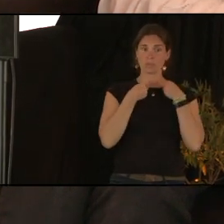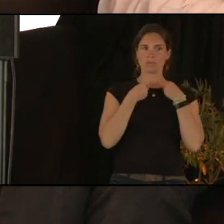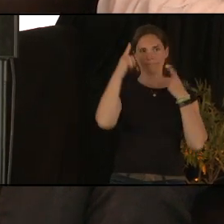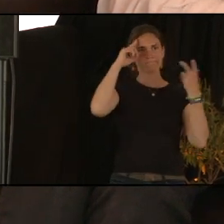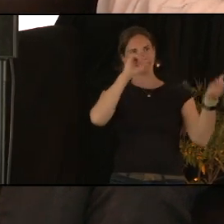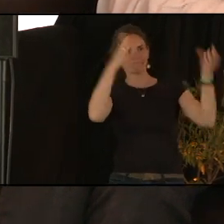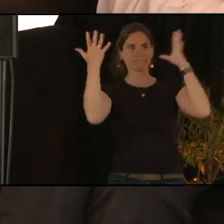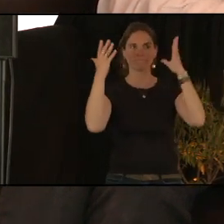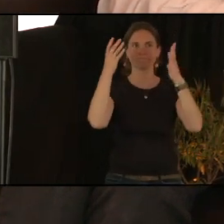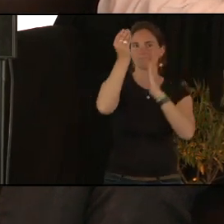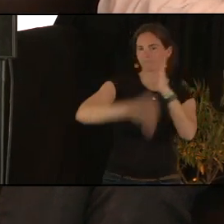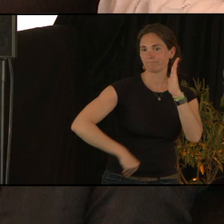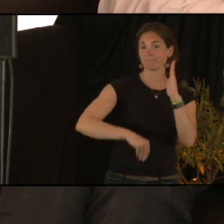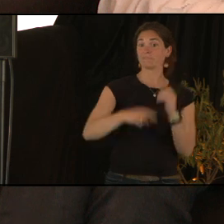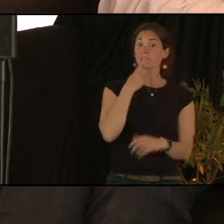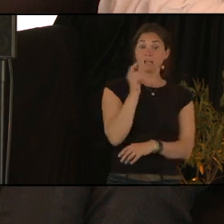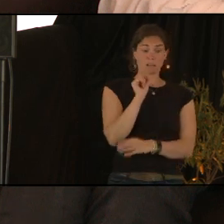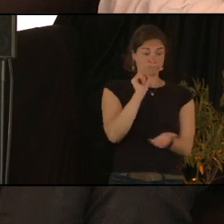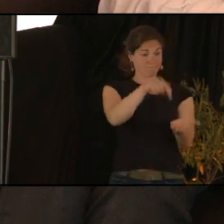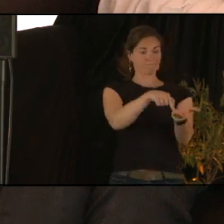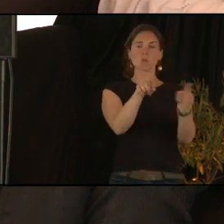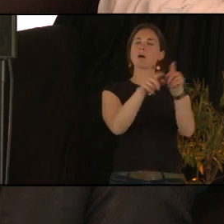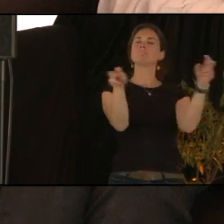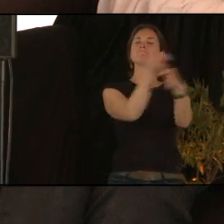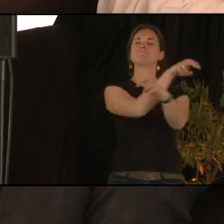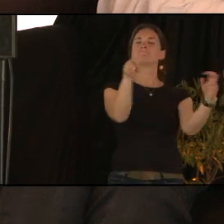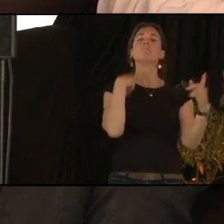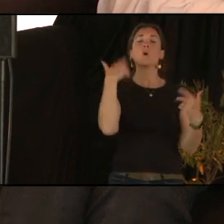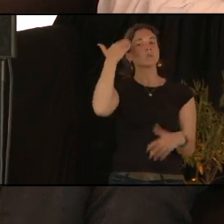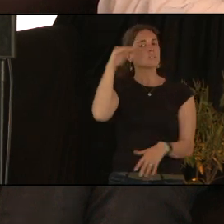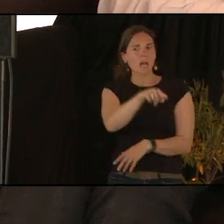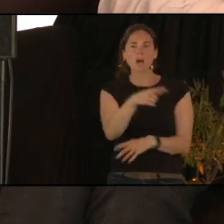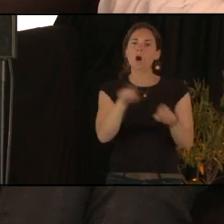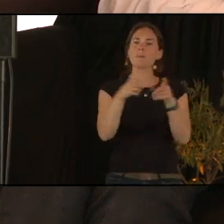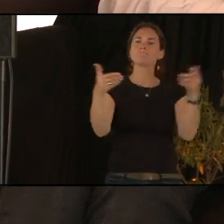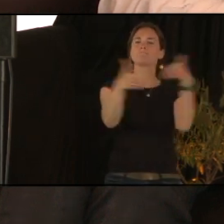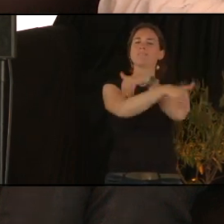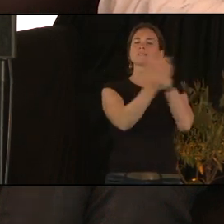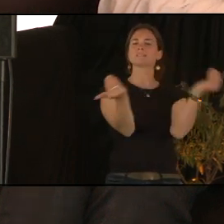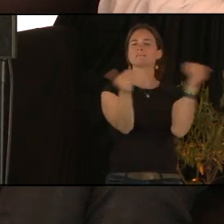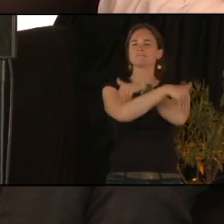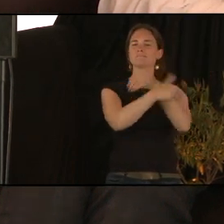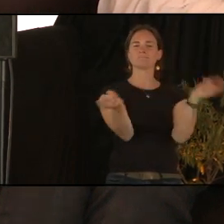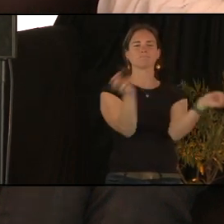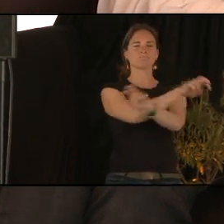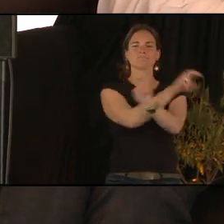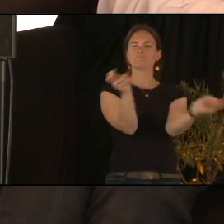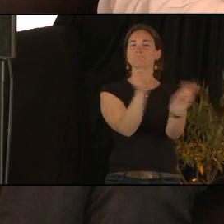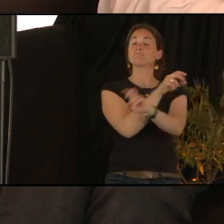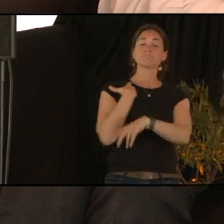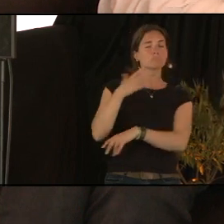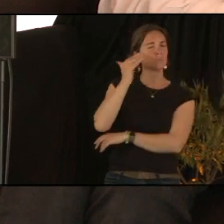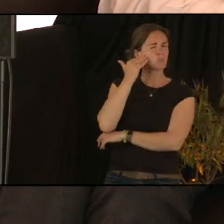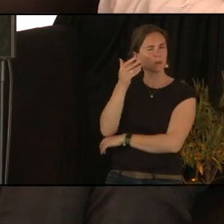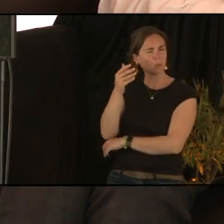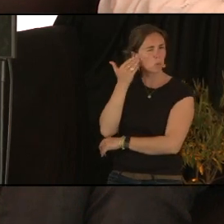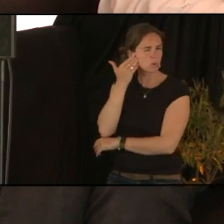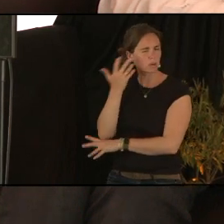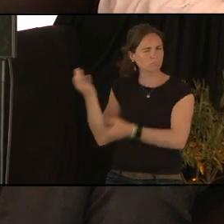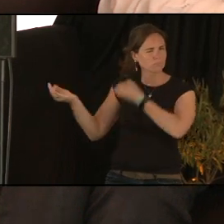en découvrant que non, ce lieu n'était pas seulement un passage, parce que moi, je connaissais l'idée du passage de Bering, c'est une notion que j'avais beaucoup entendue et qui m'était